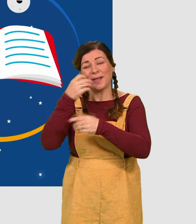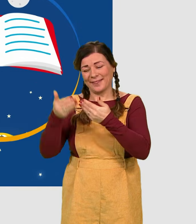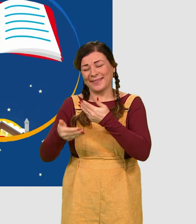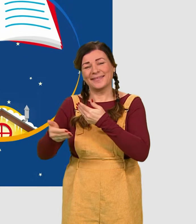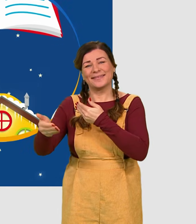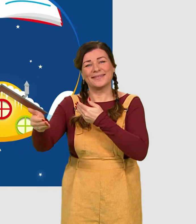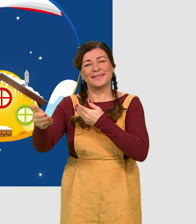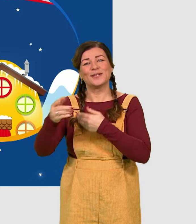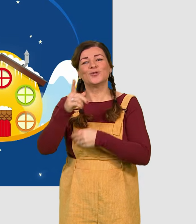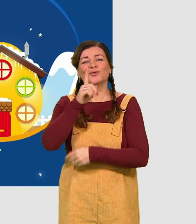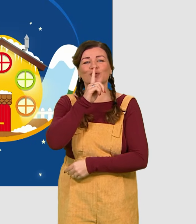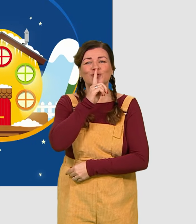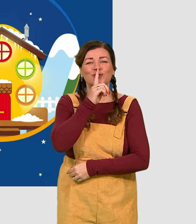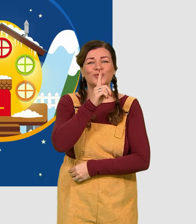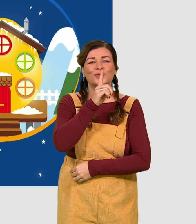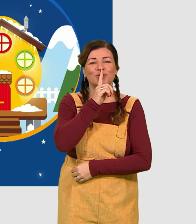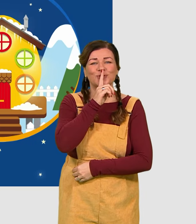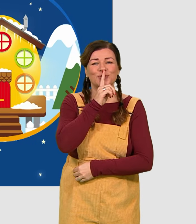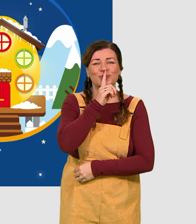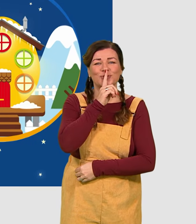iddi nosi.